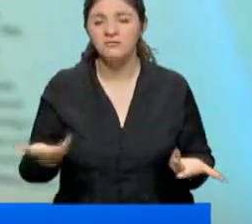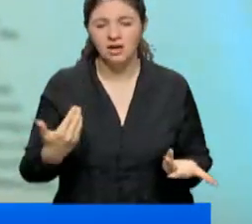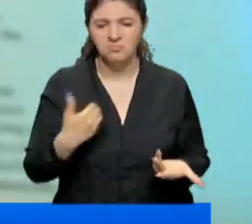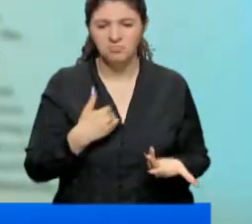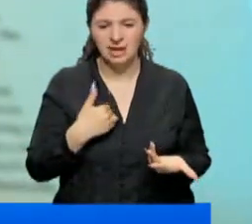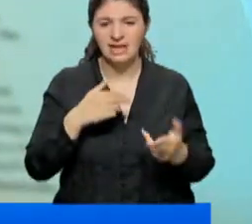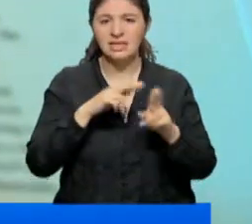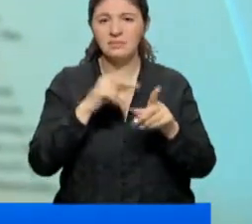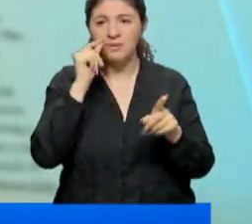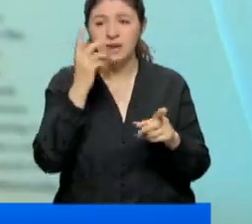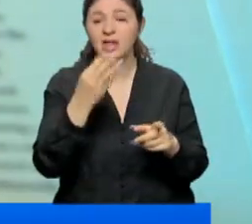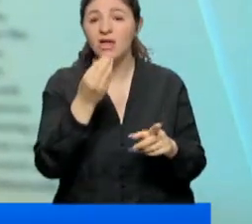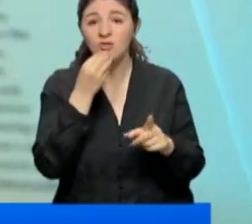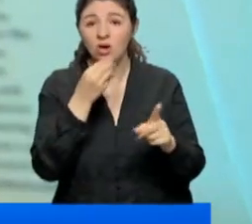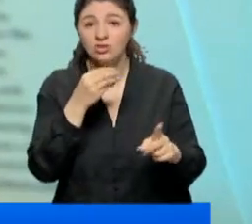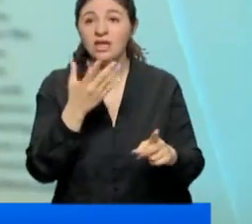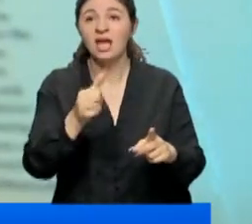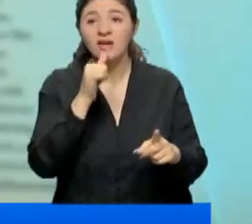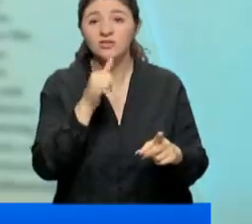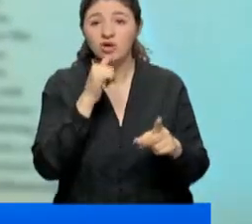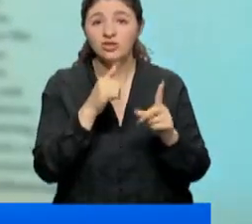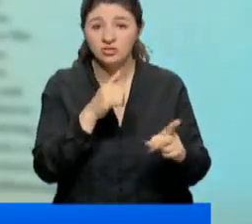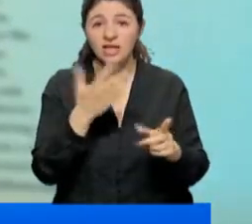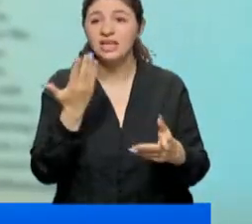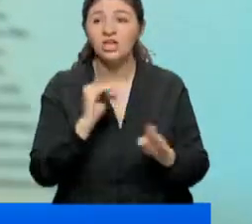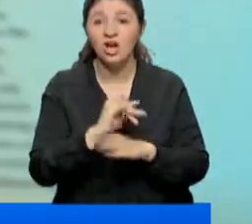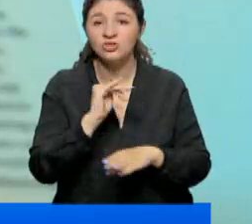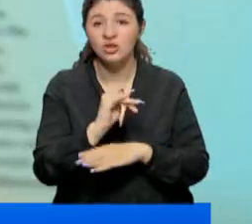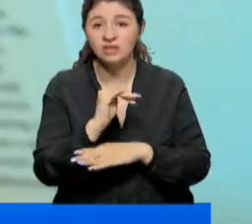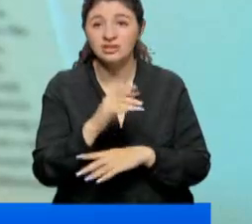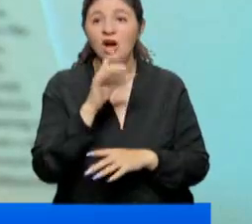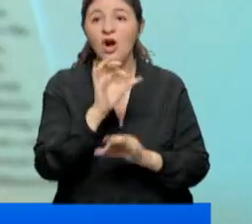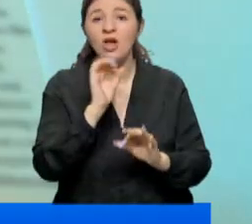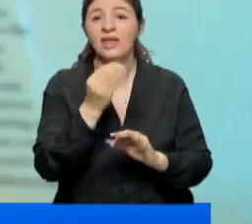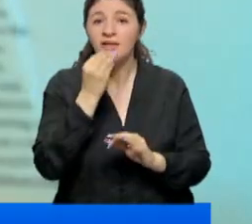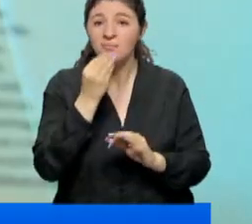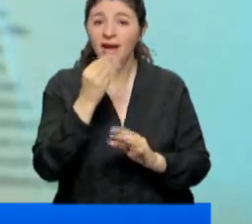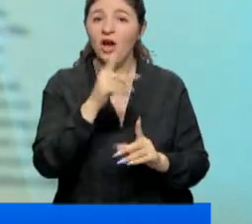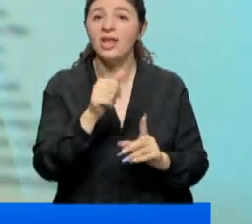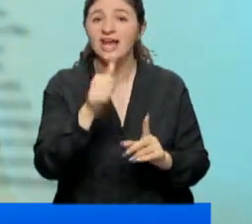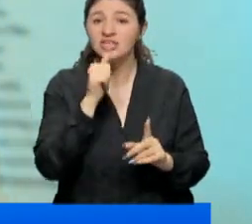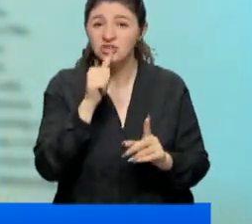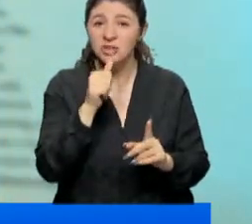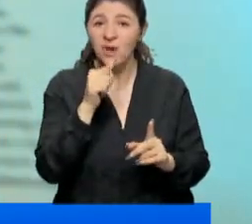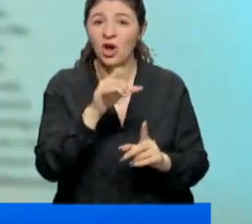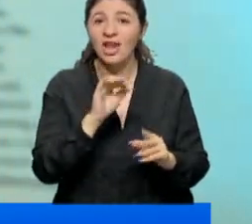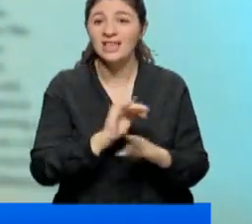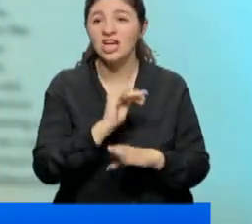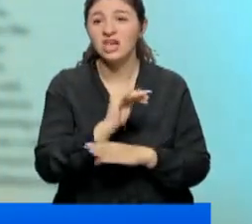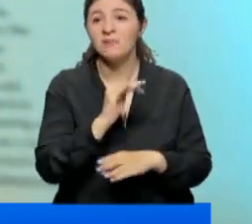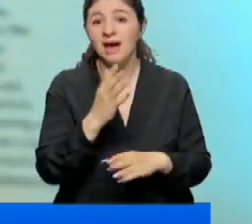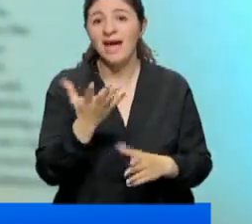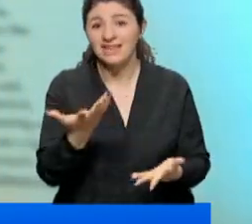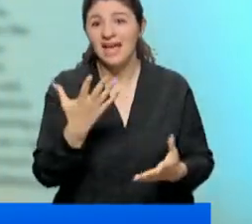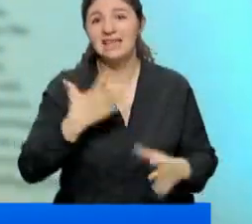ben Kemal Bey ne yiyorsa ne içiyorsa nasıl yaşıyorsa öyle yemeye öyle içmeye öyle